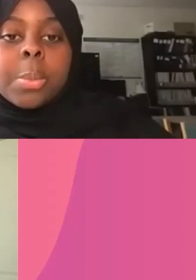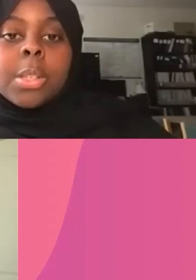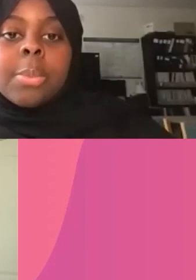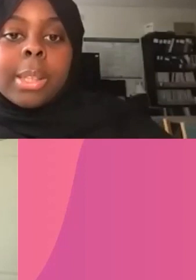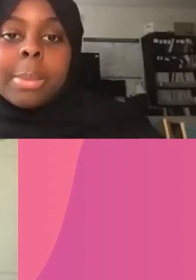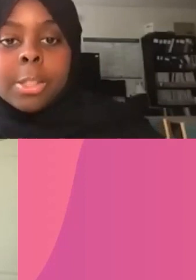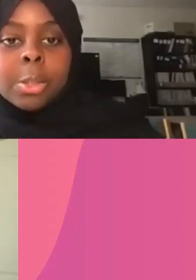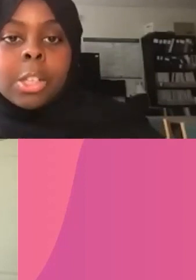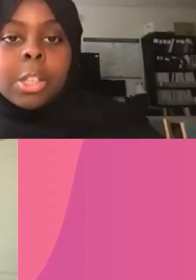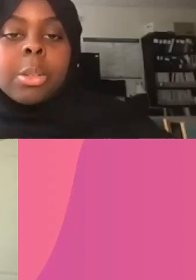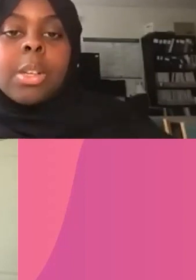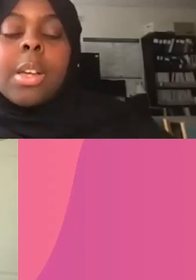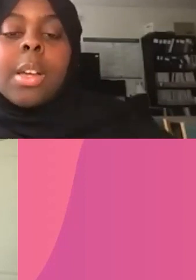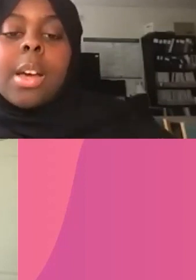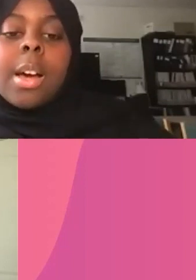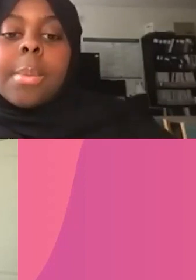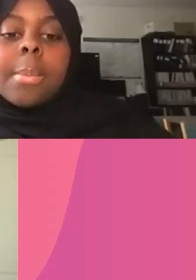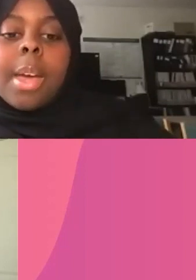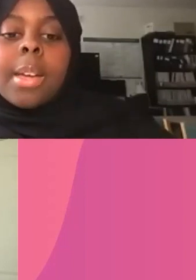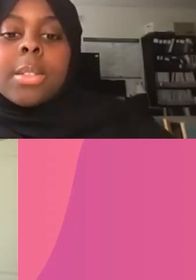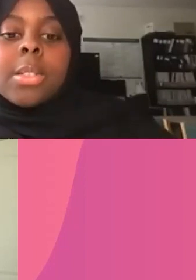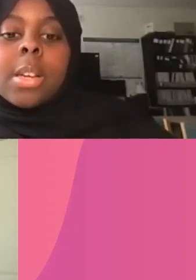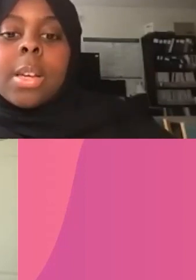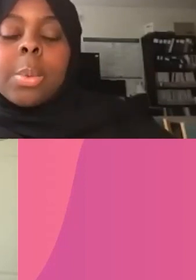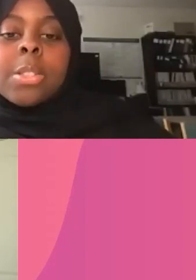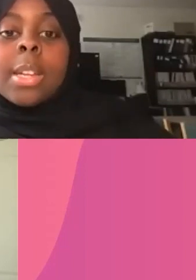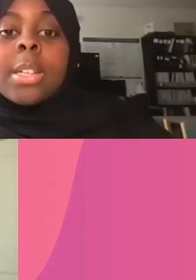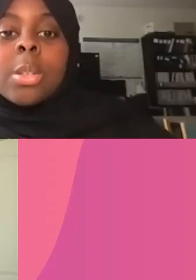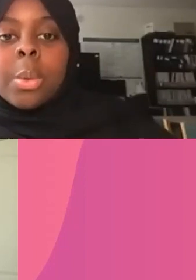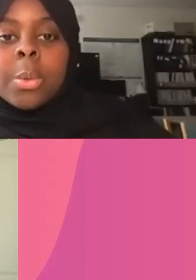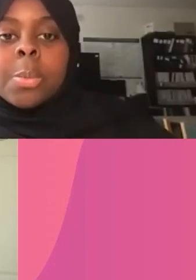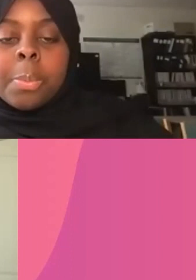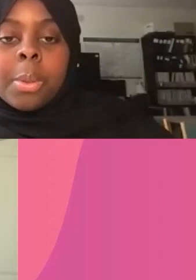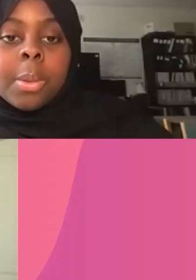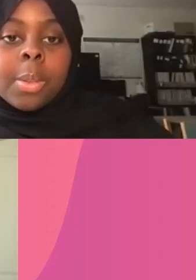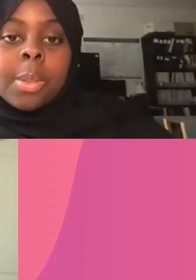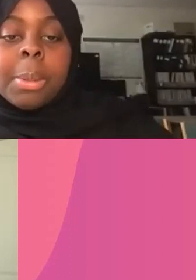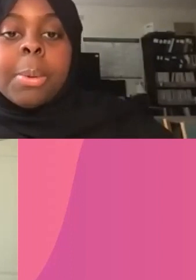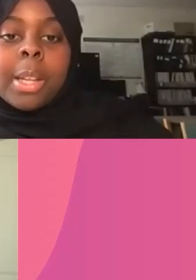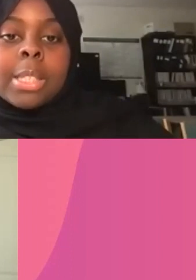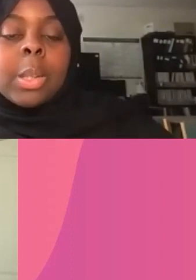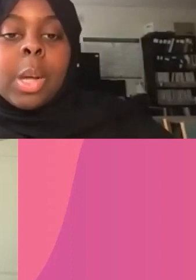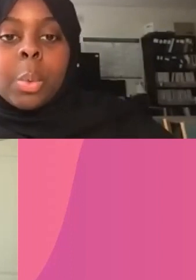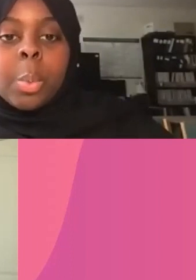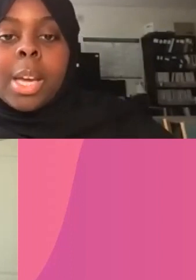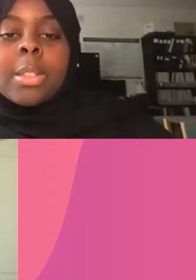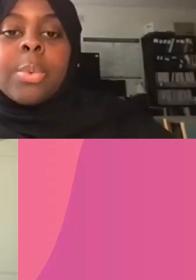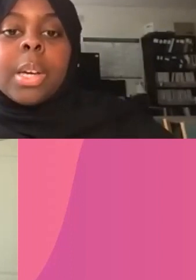mes intérêts et qu'ils comprennent ce que je souhaitais faire avec ma dissertation.